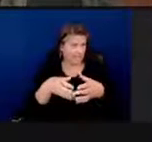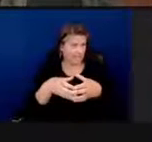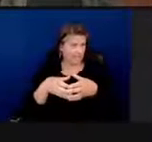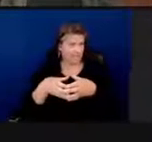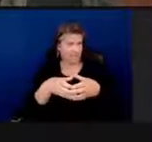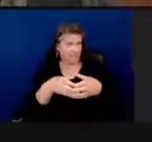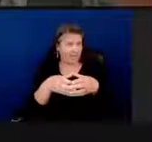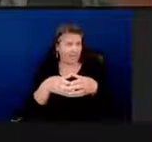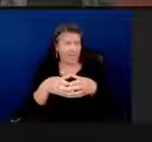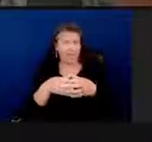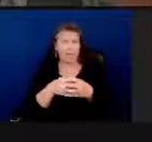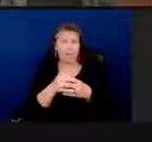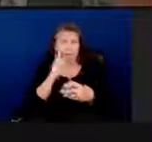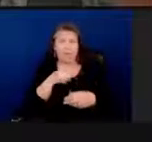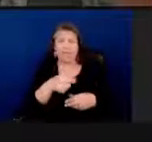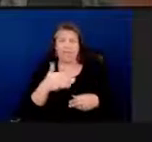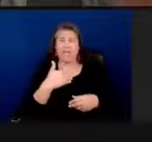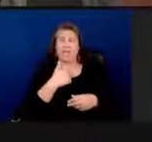المجتمعات